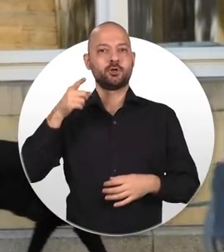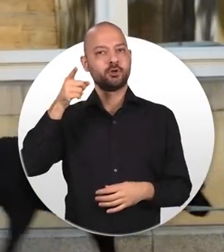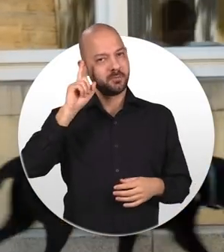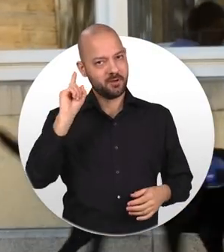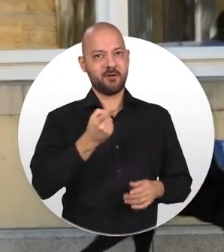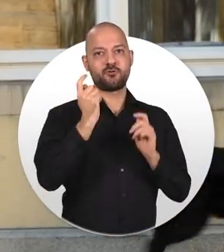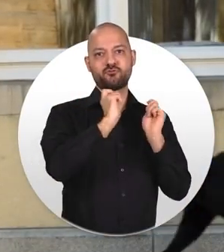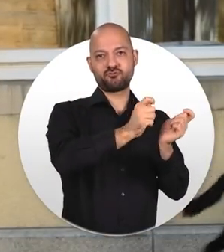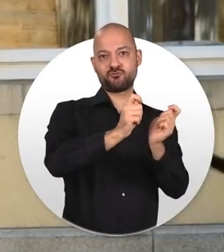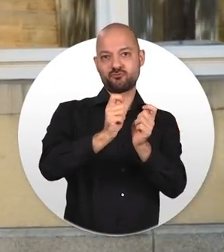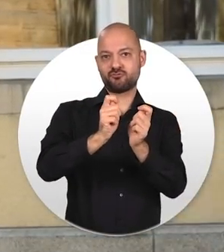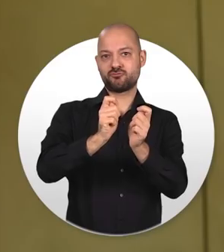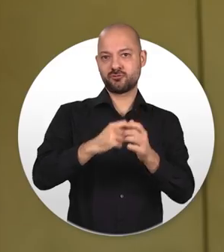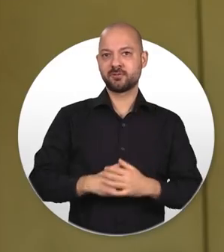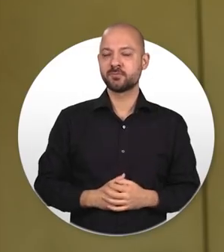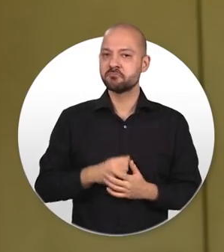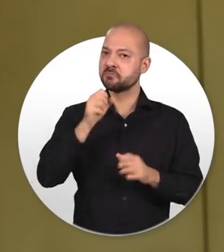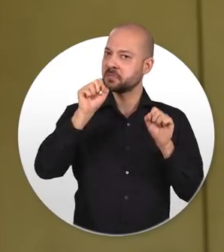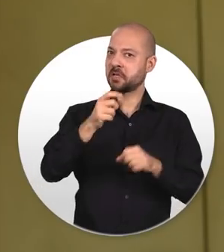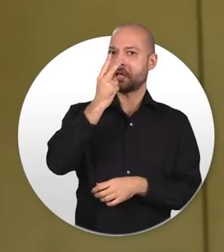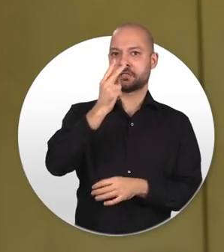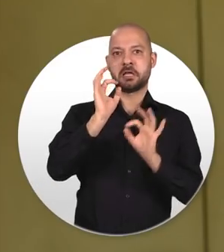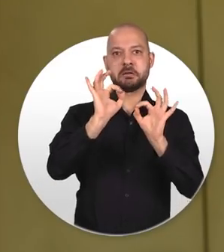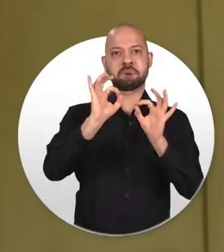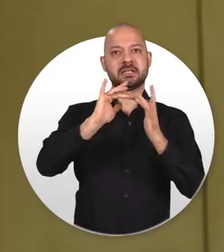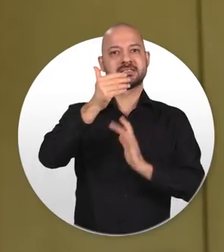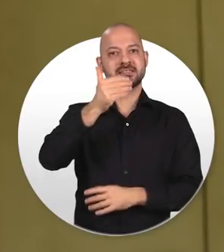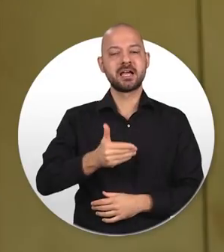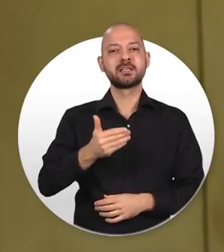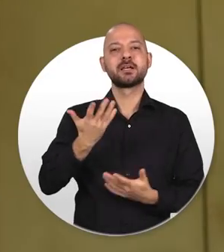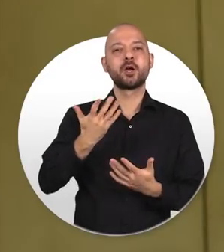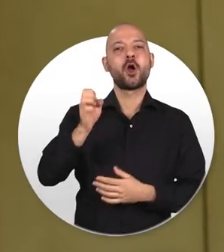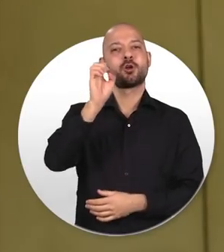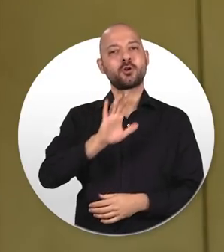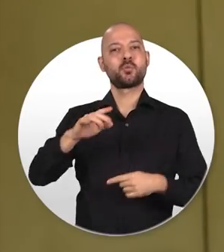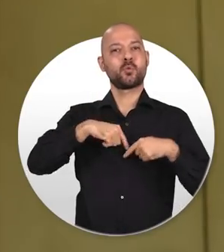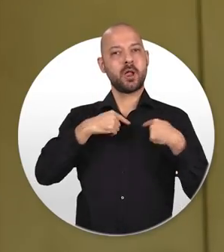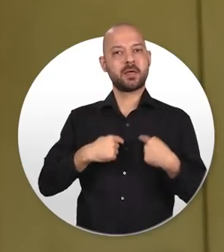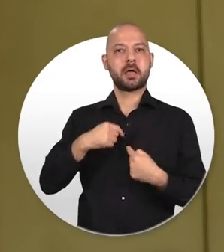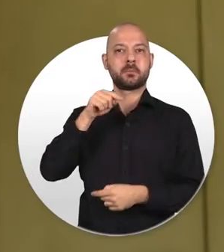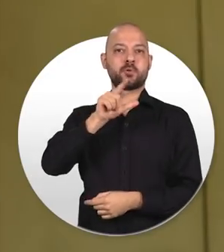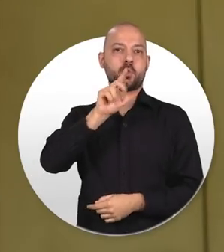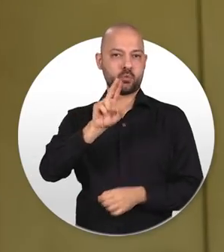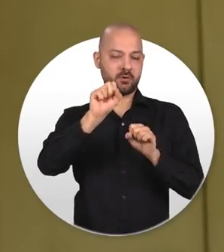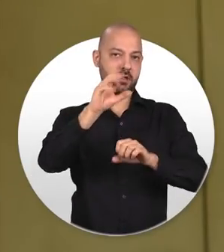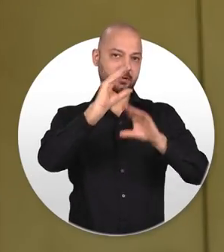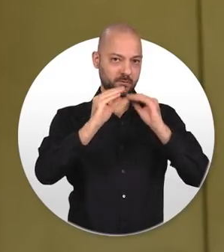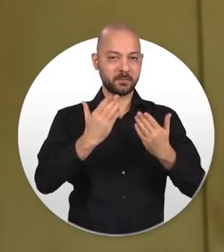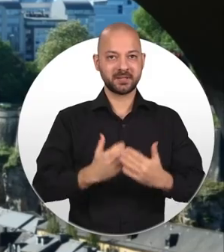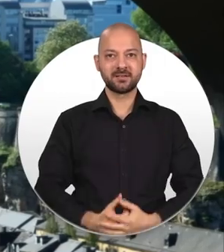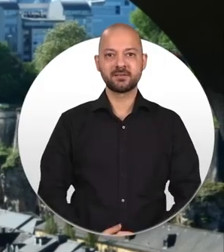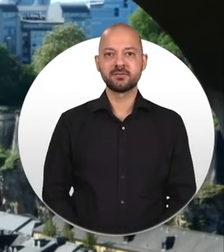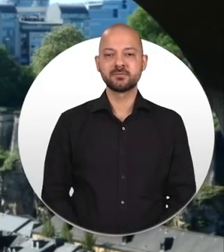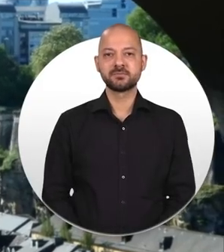den das Label hier auch überreicht. Da gibt es dann noch eine flotte Internetseite, eurewelcome.lu, wo ihr dann die Sache kann nur